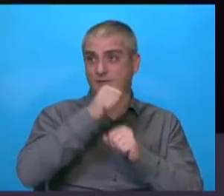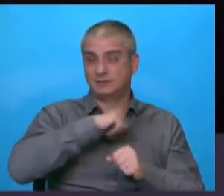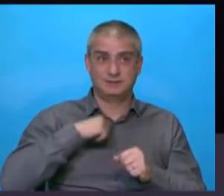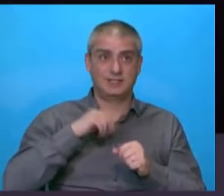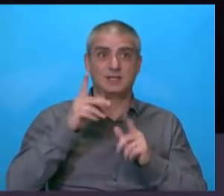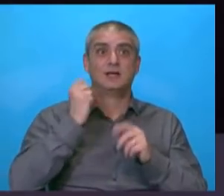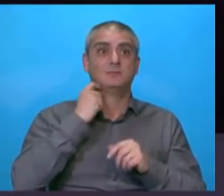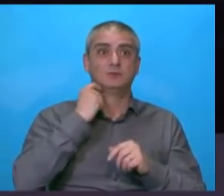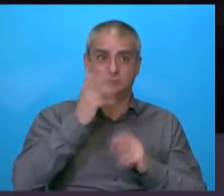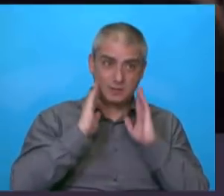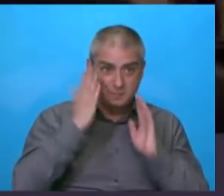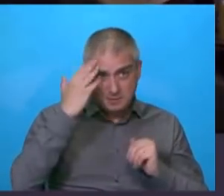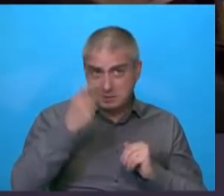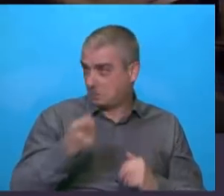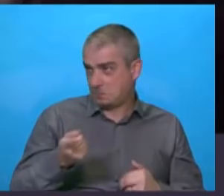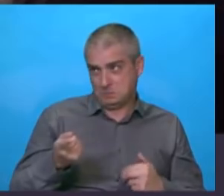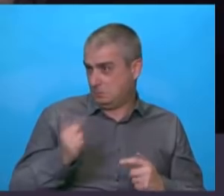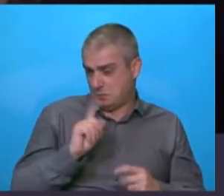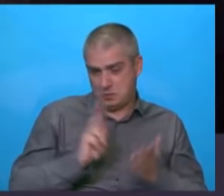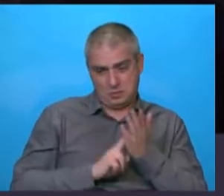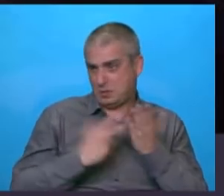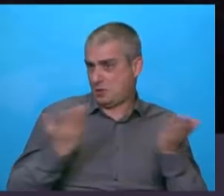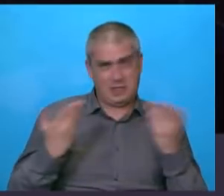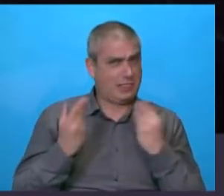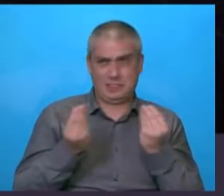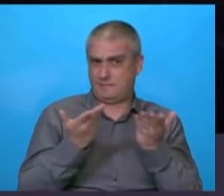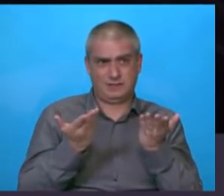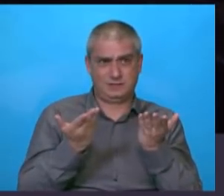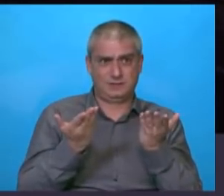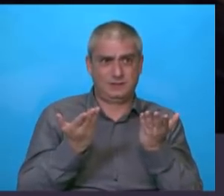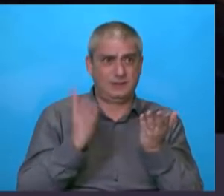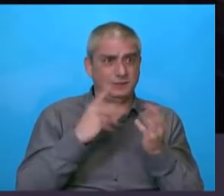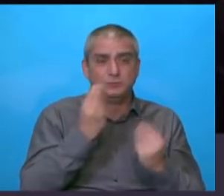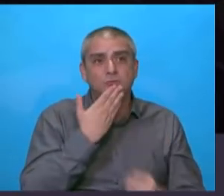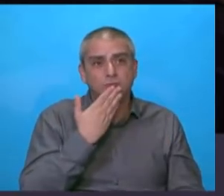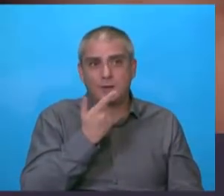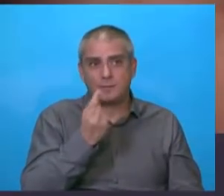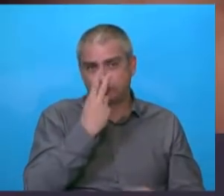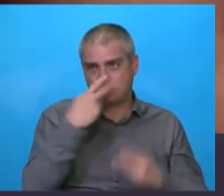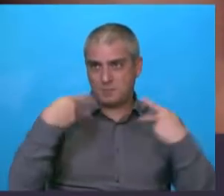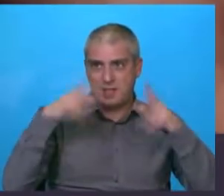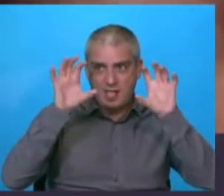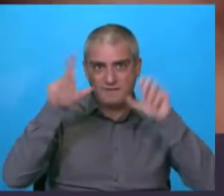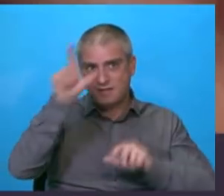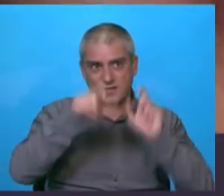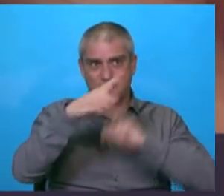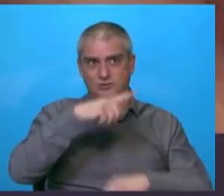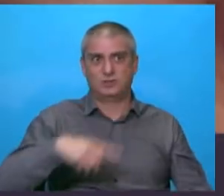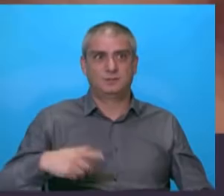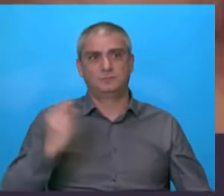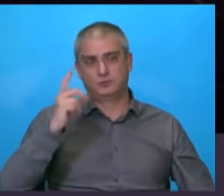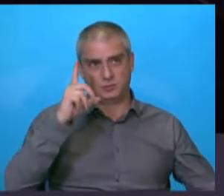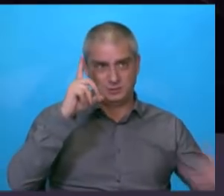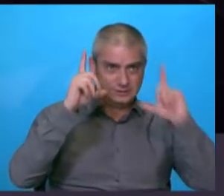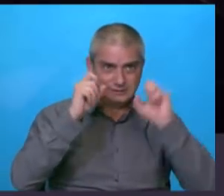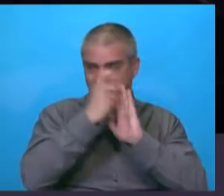לציון. אתם מכירים אותו? ממש לא. אין דבר. לא. מישהו פה משועמם כנראה, מסלף את אנשים. מישהו צילם את המסך.